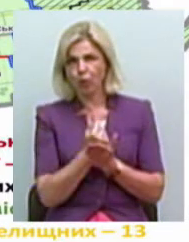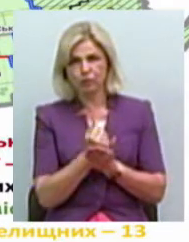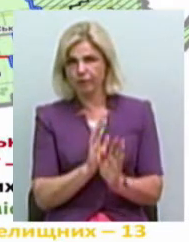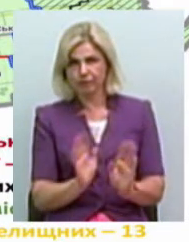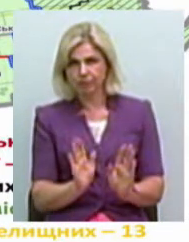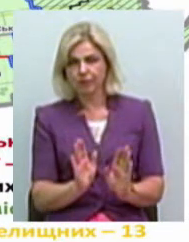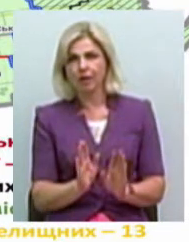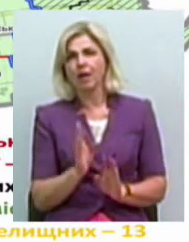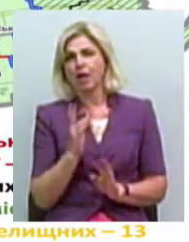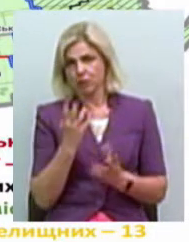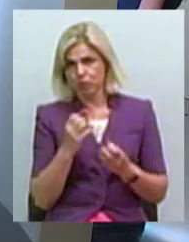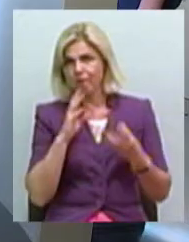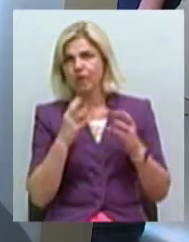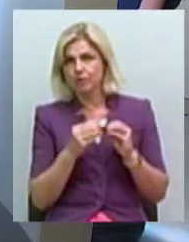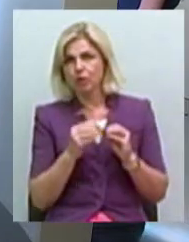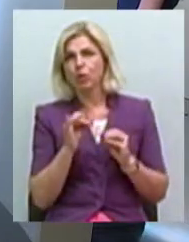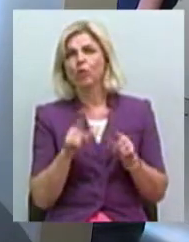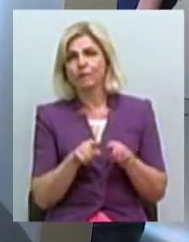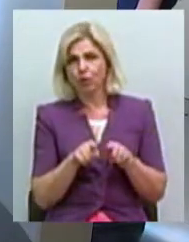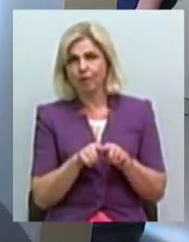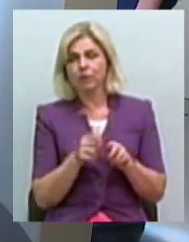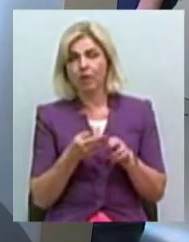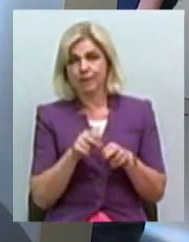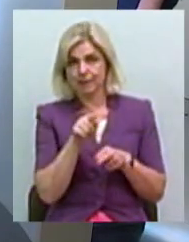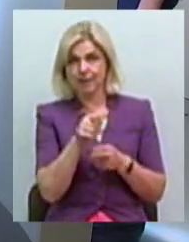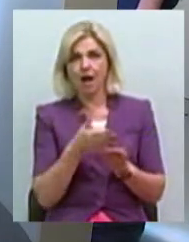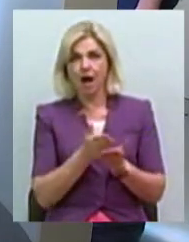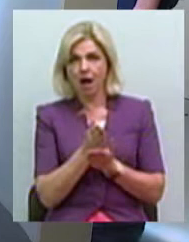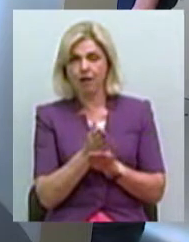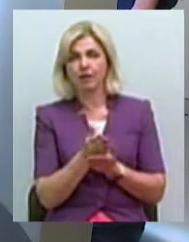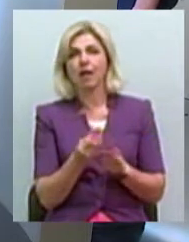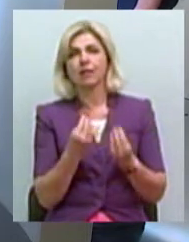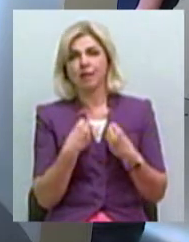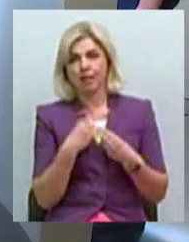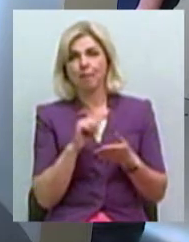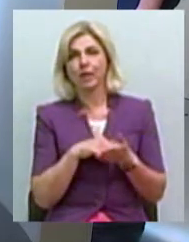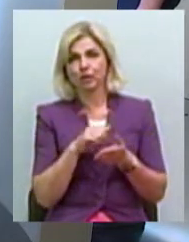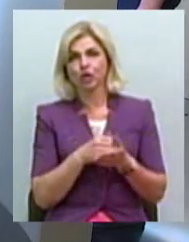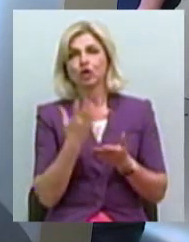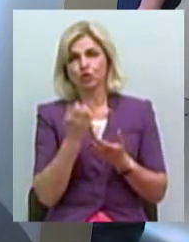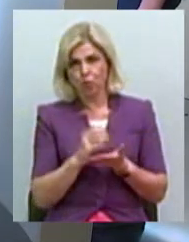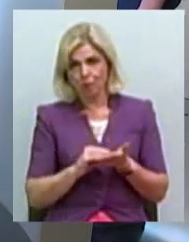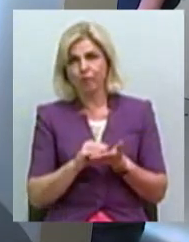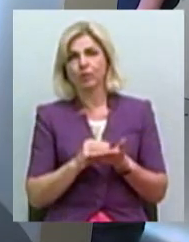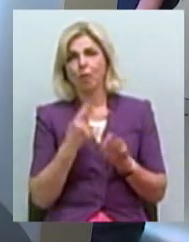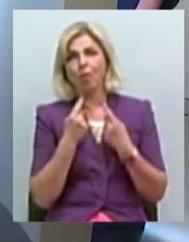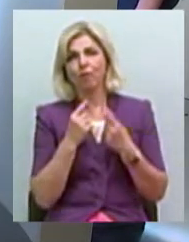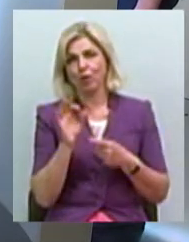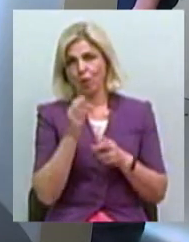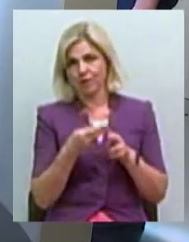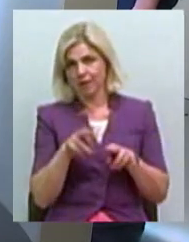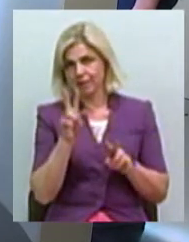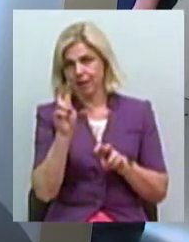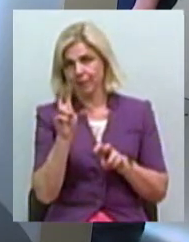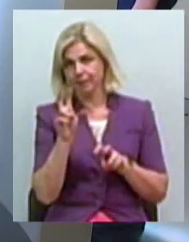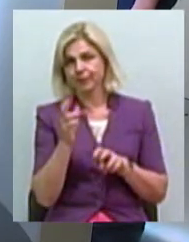остаточна. Ми вже цього висновку дійшли, і тим не менш, саме вона дала нам сьогодні привід ще раз про це поговорити. Я